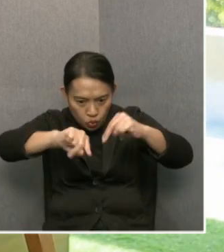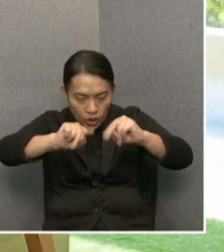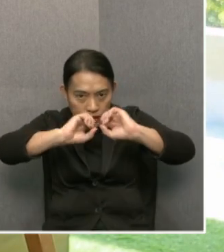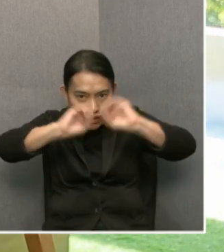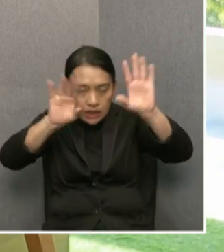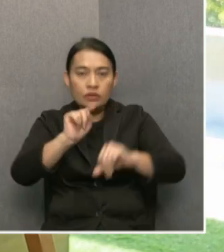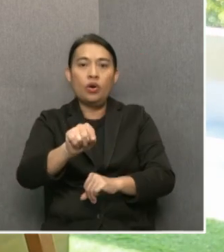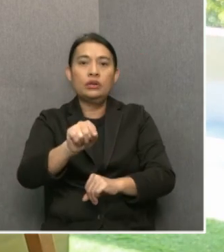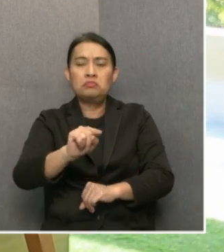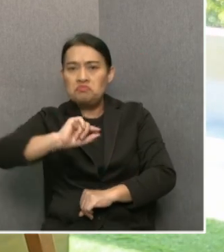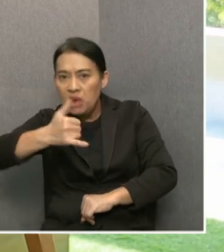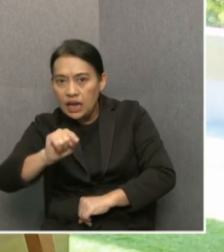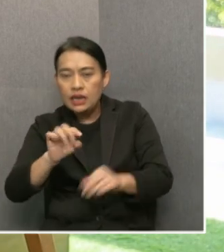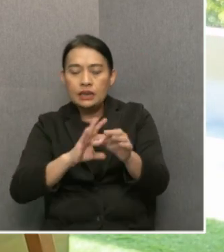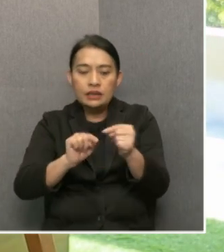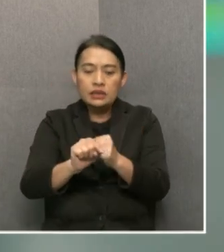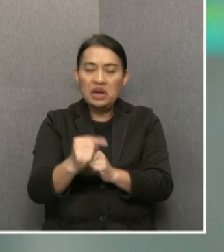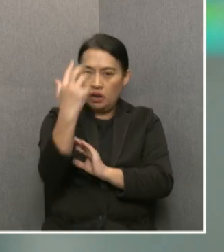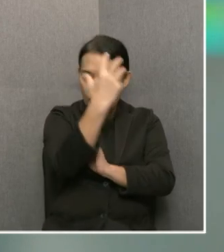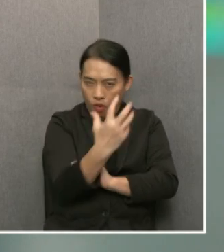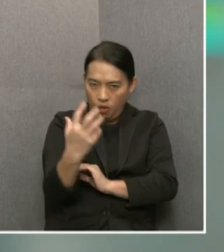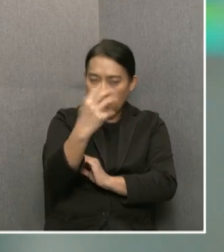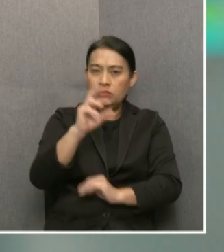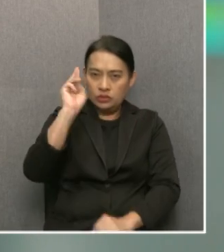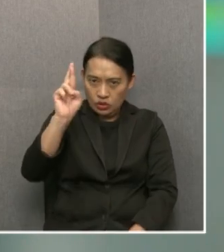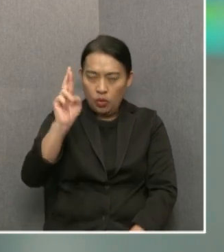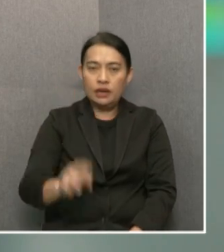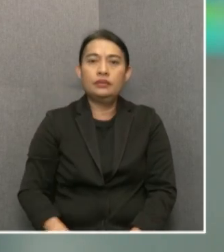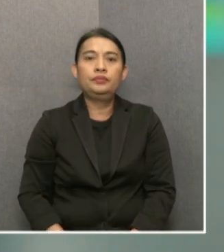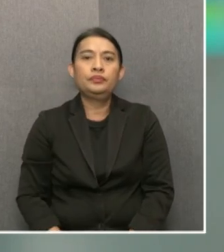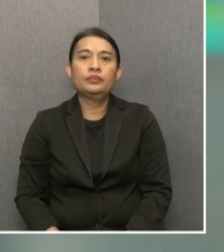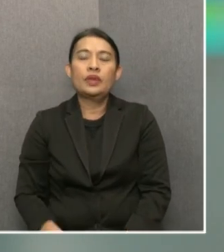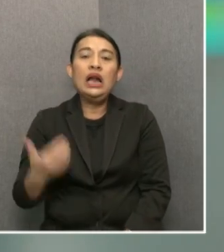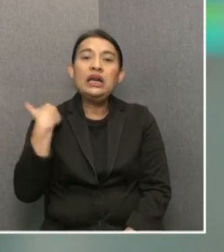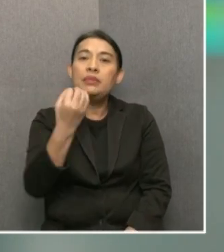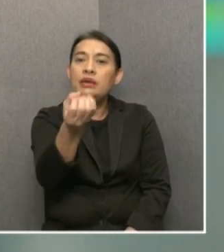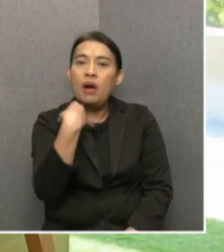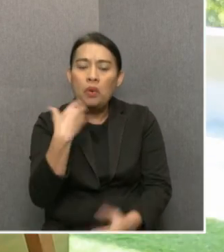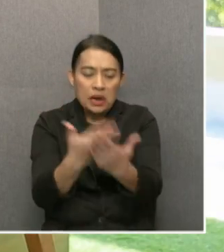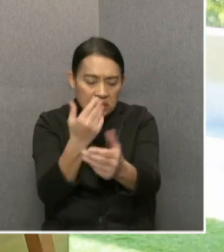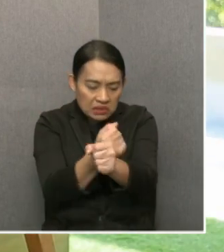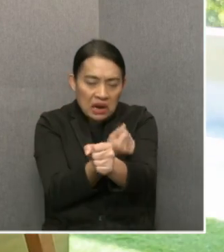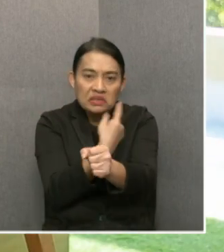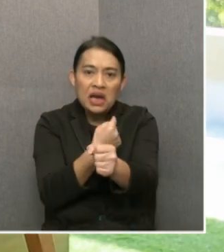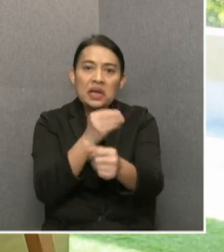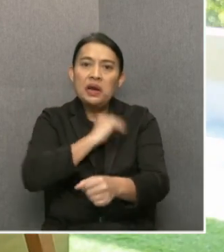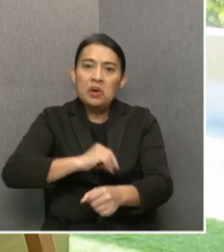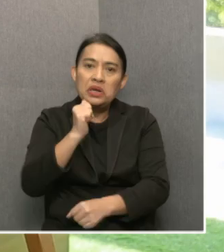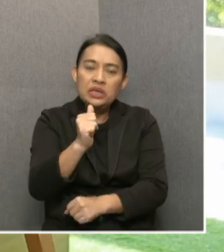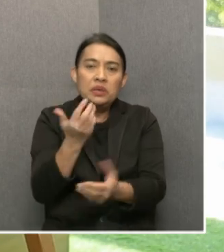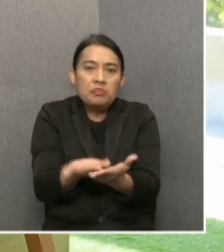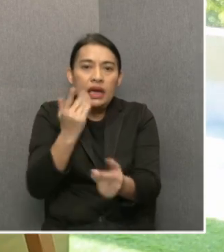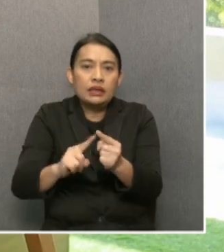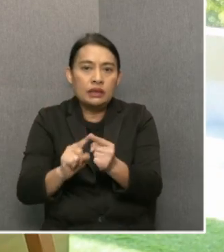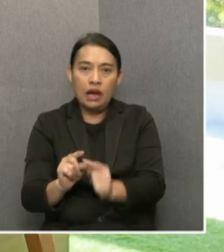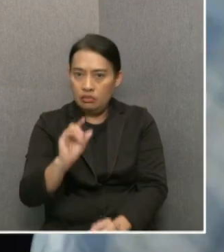อาจจะเข้าข่ายในการที่จะเป็นการหลอกลวงเช่นอาจจะมีการเสนอผลตอบแทนที่สูงเกินจริงหรือที่มาของผลตอบแทนนั้นน่ะอาจจะ